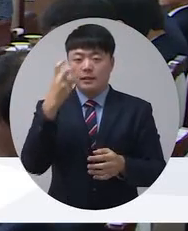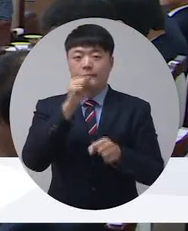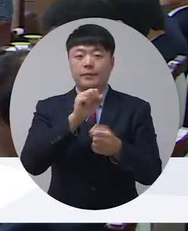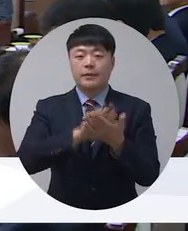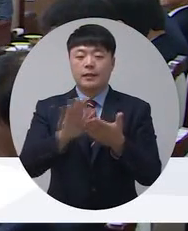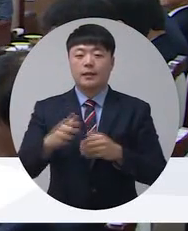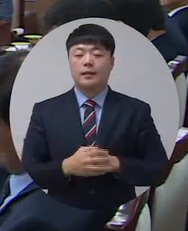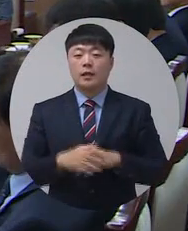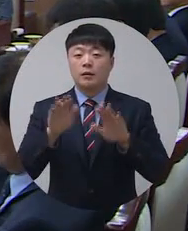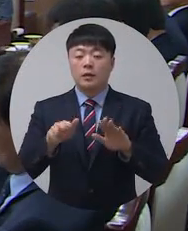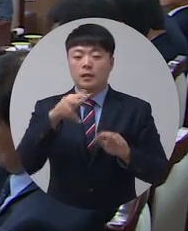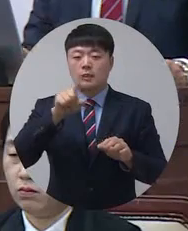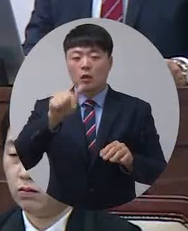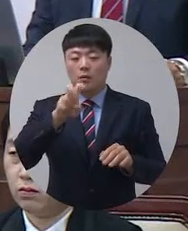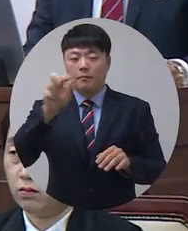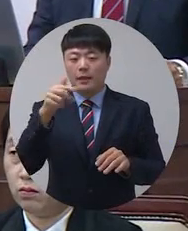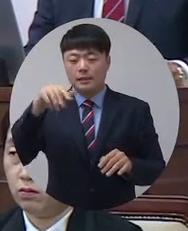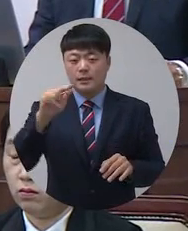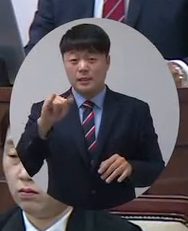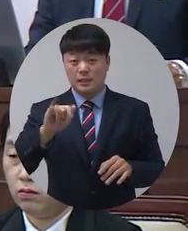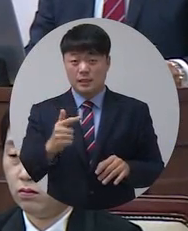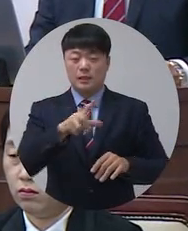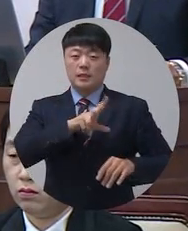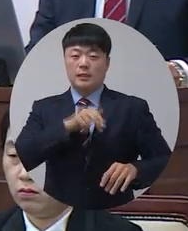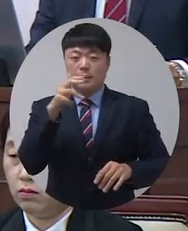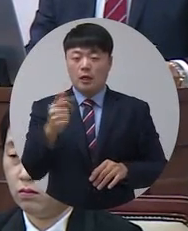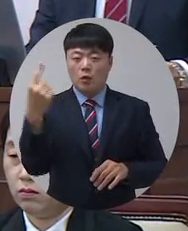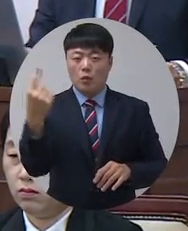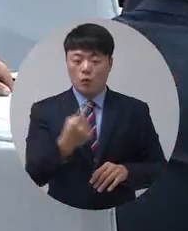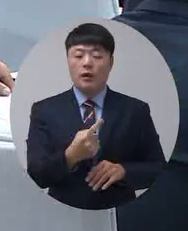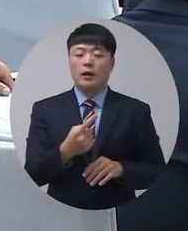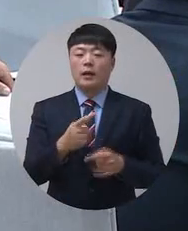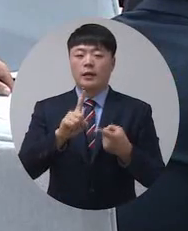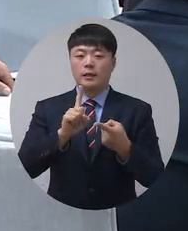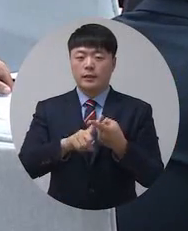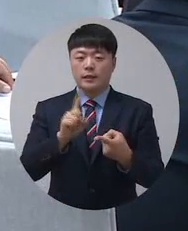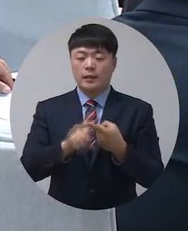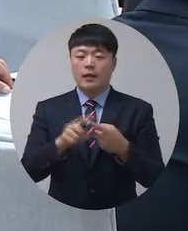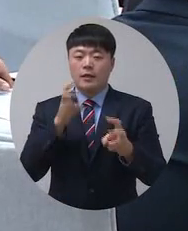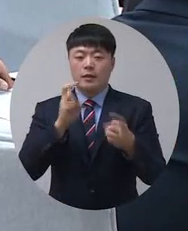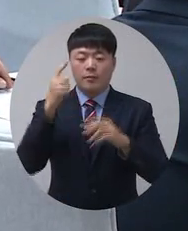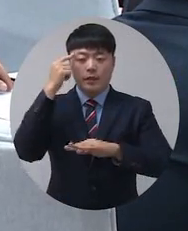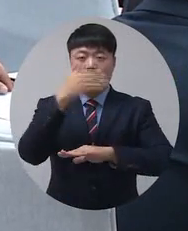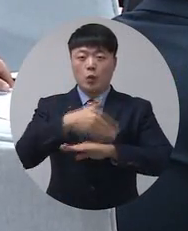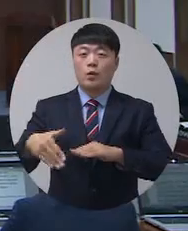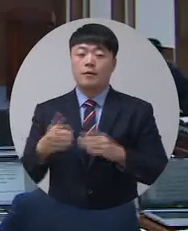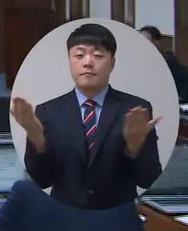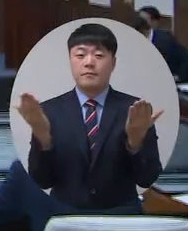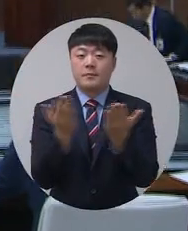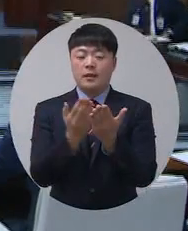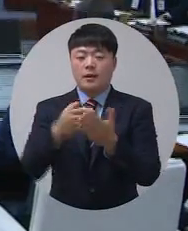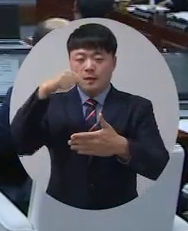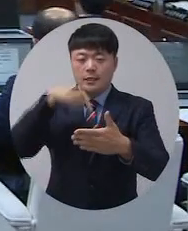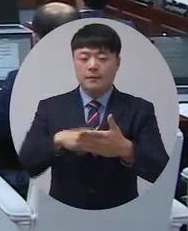심사합니다. 성만진 의장은 이번 임시회를 통해 군정 방향에 맞는 적절한 사업 계획이 이뤄졌는지 심도